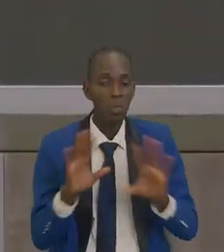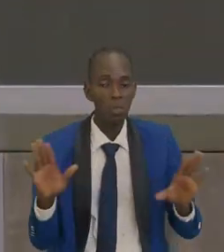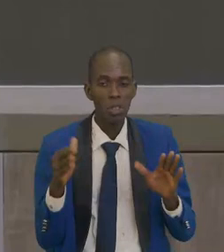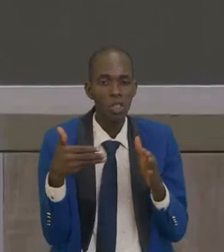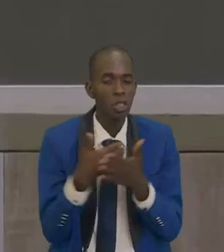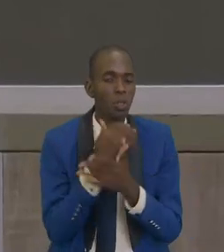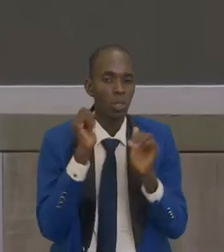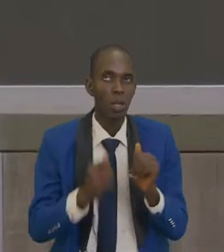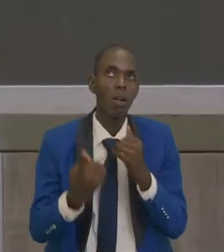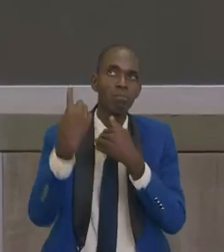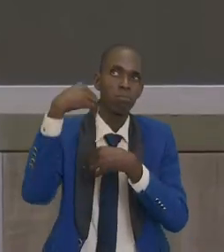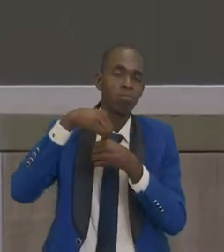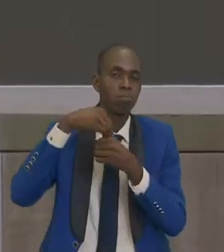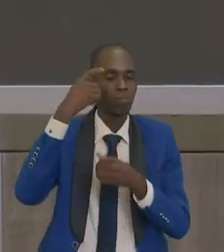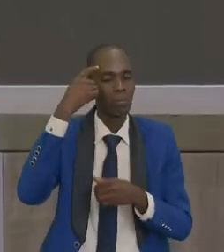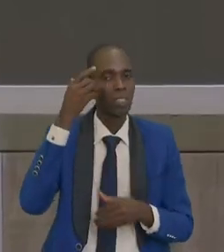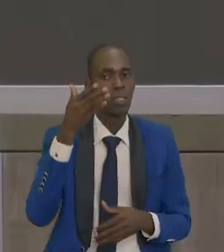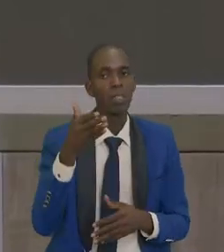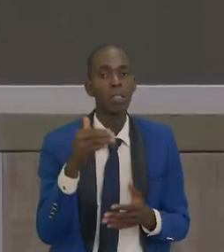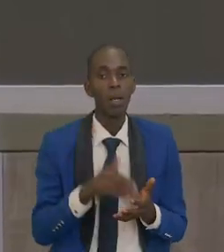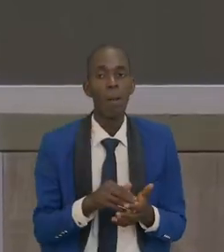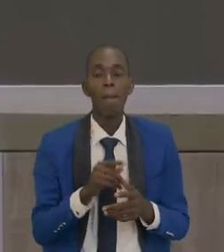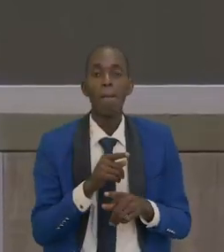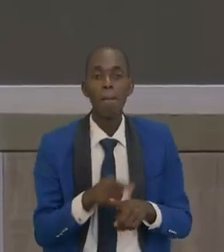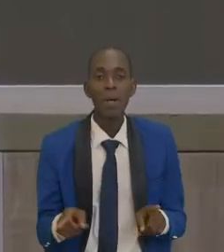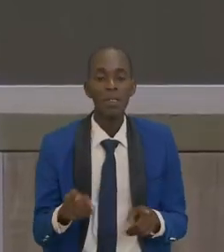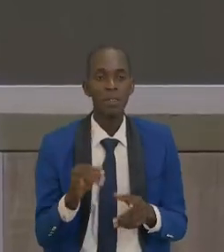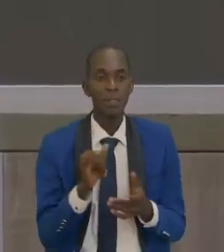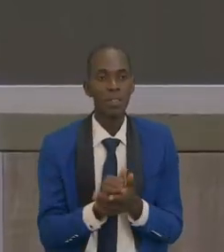encore. Mais